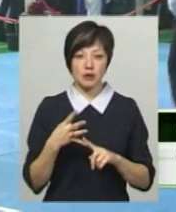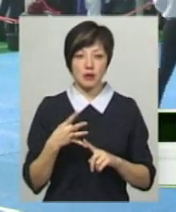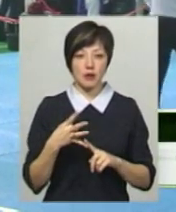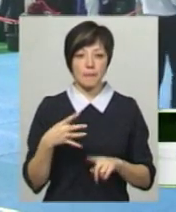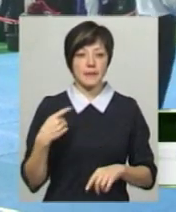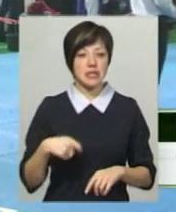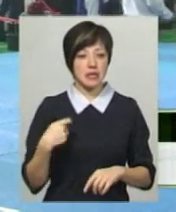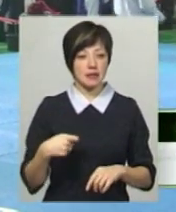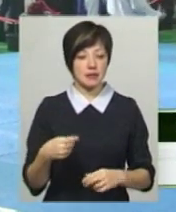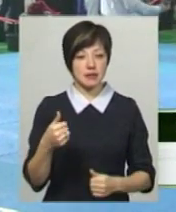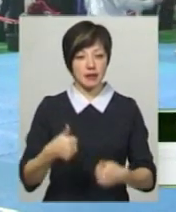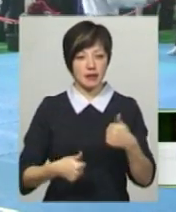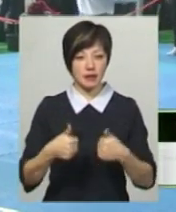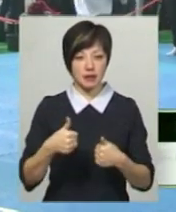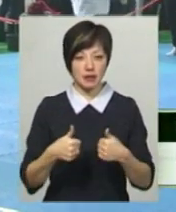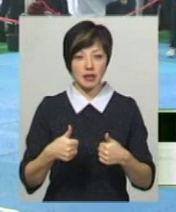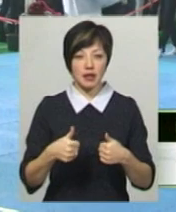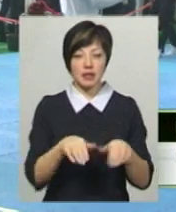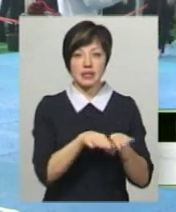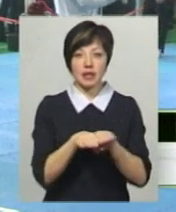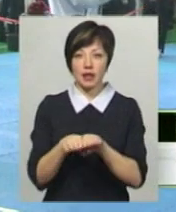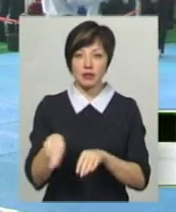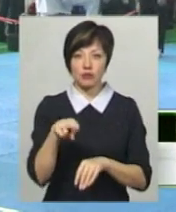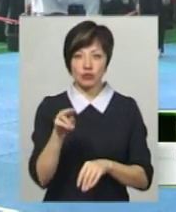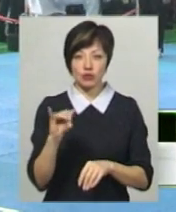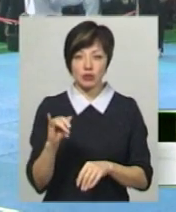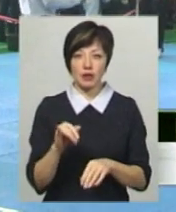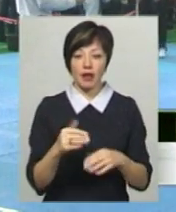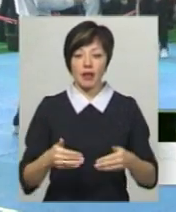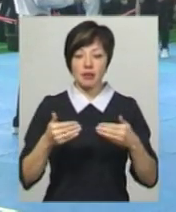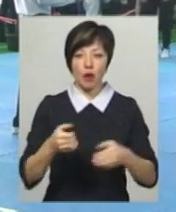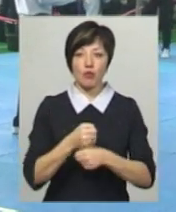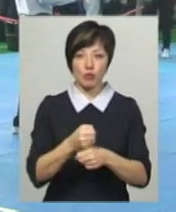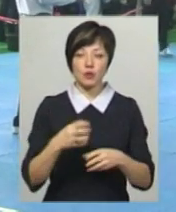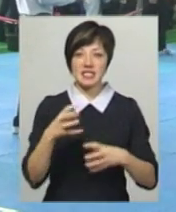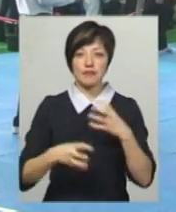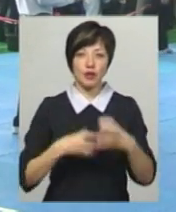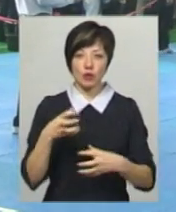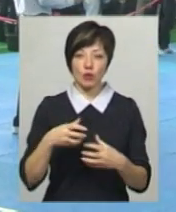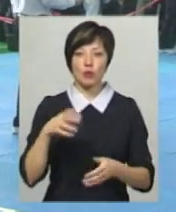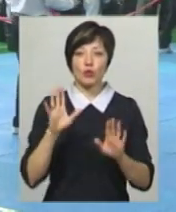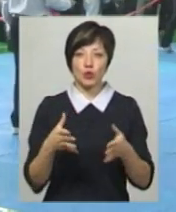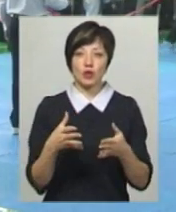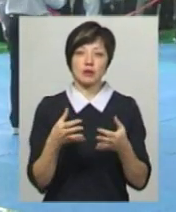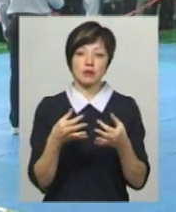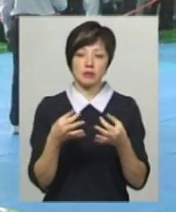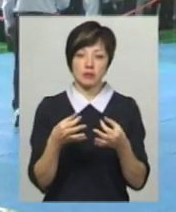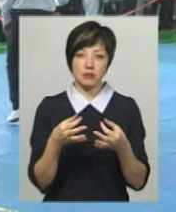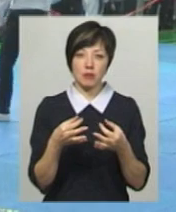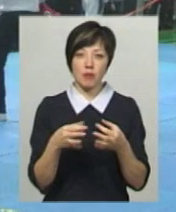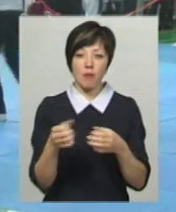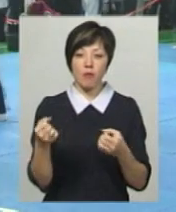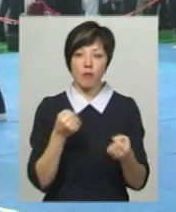ігри, турнір серії G, етап Кубку світу, де будуть розігруватись ліцензії на чемпіонати Європи.